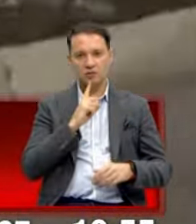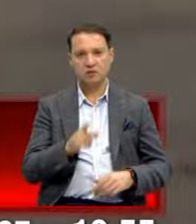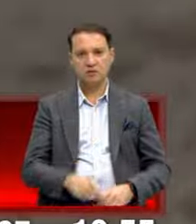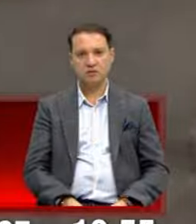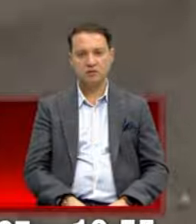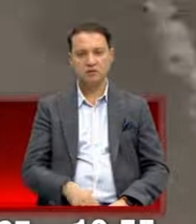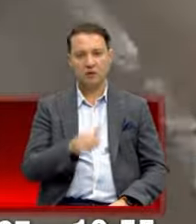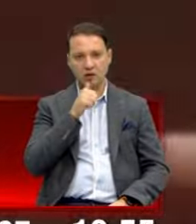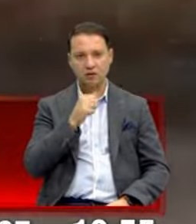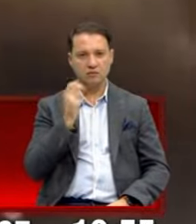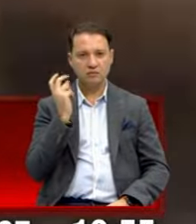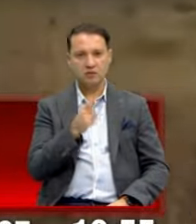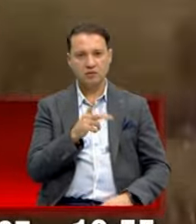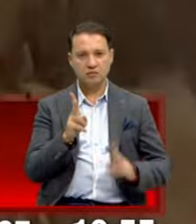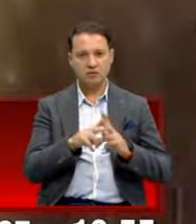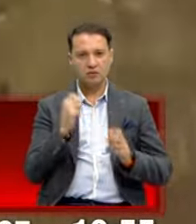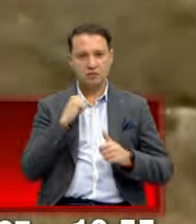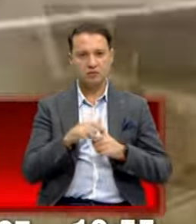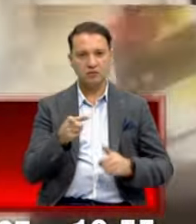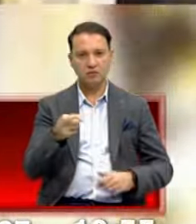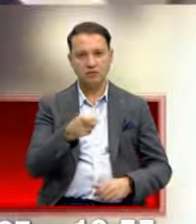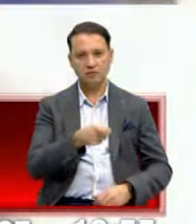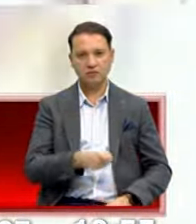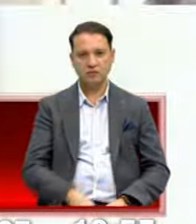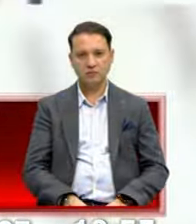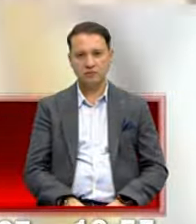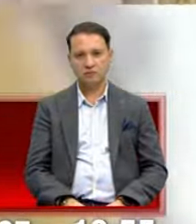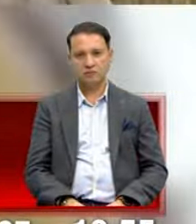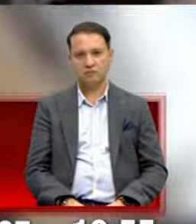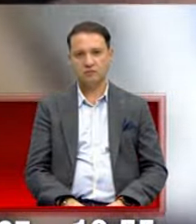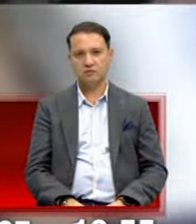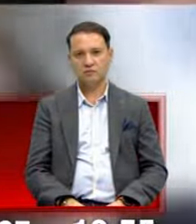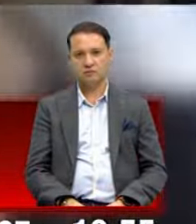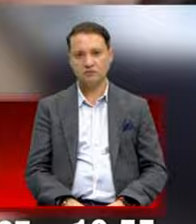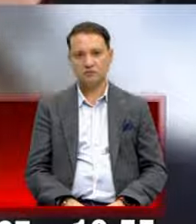söyledi. Zanlı gaza basınca polis defalarca tetiği çekti.